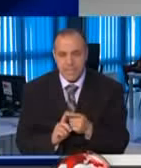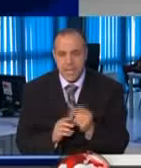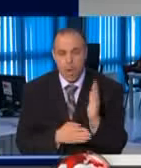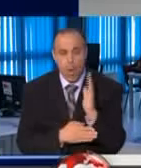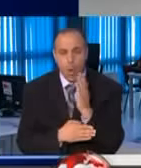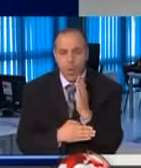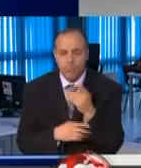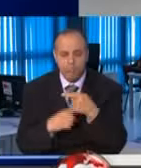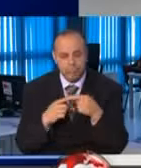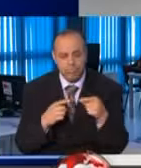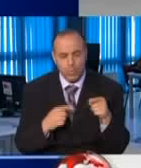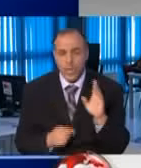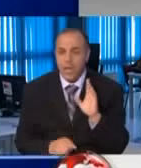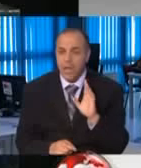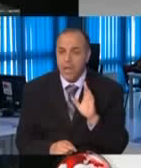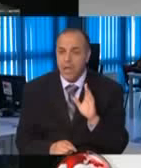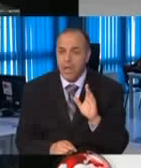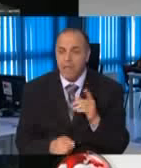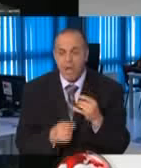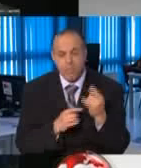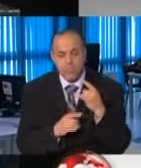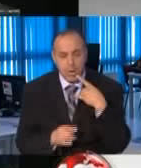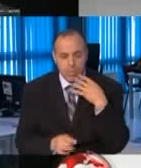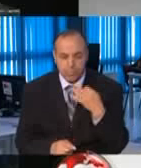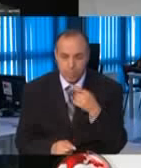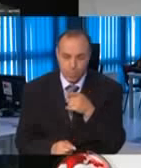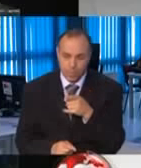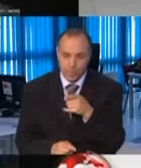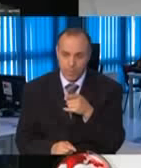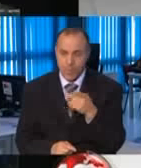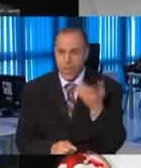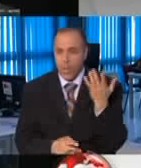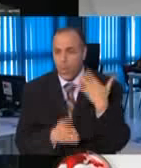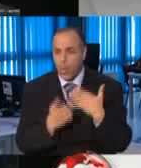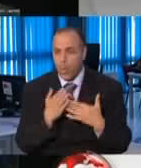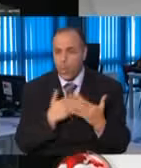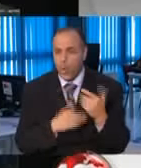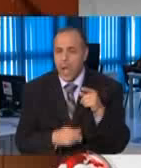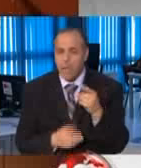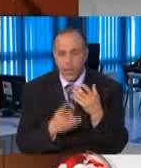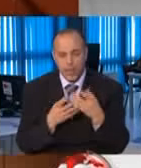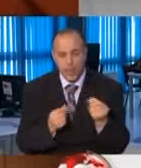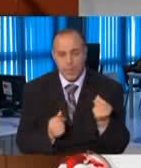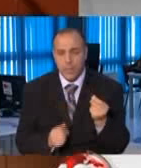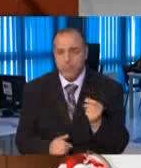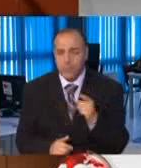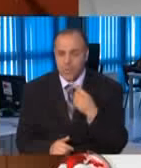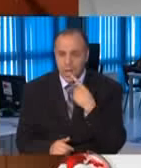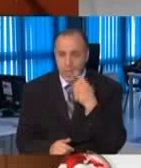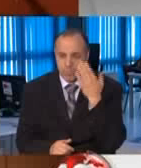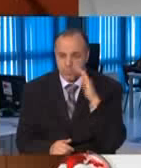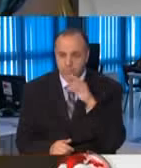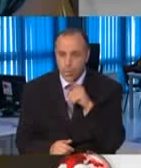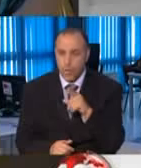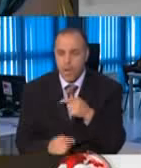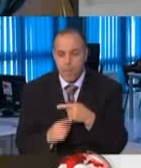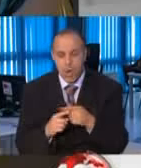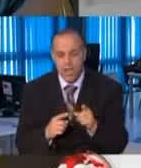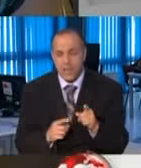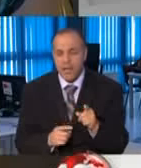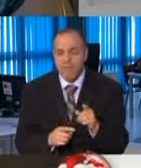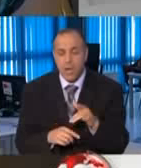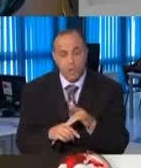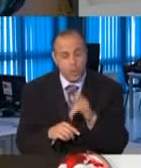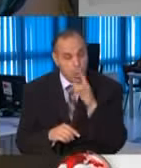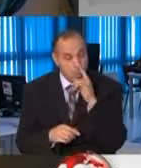الحيتان وانواعها باحفورات حقيقيه تعود لاسلافها التي انقرضت، والتعرف على مختلف